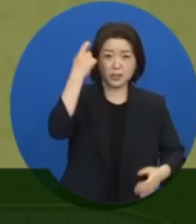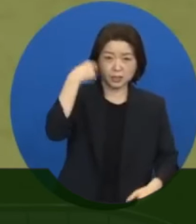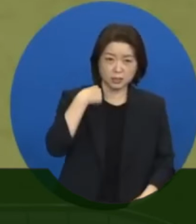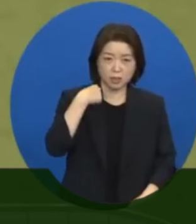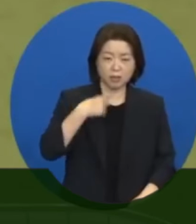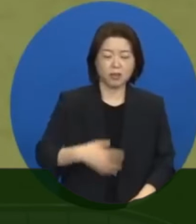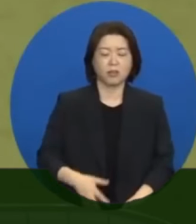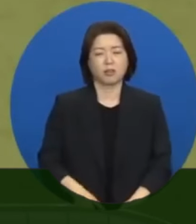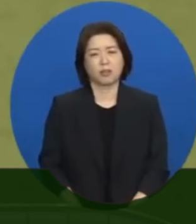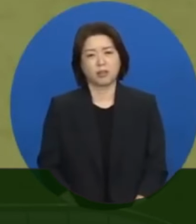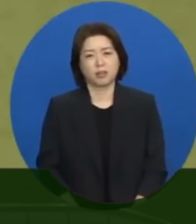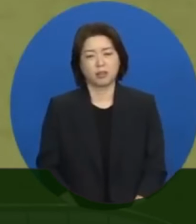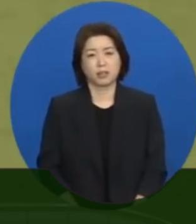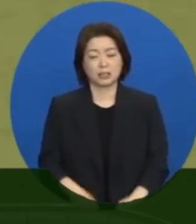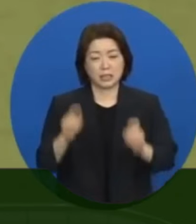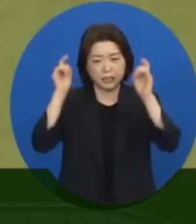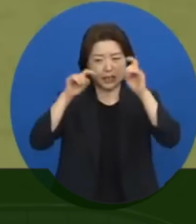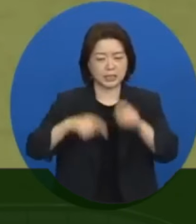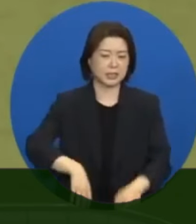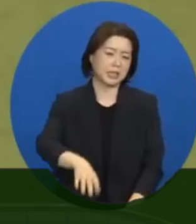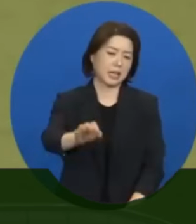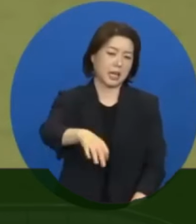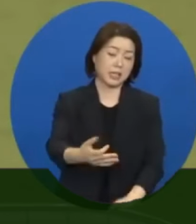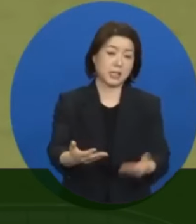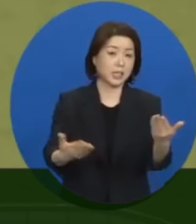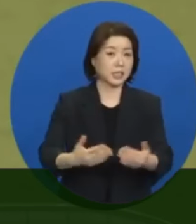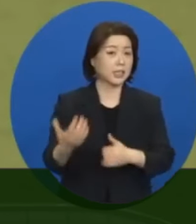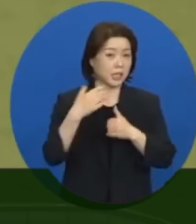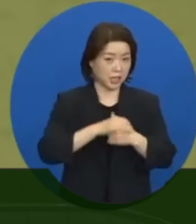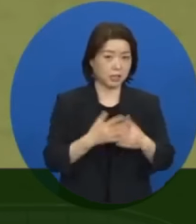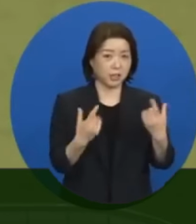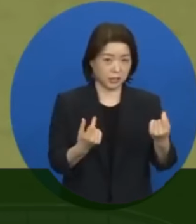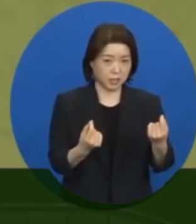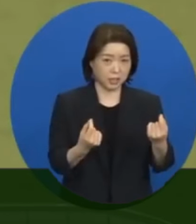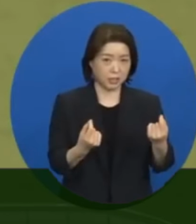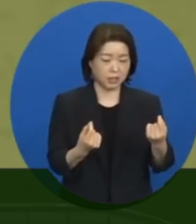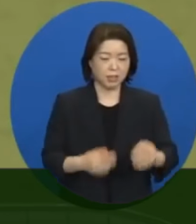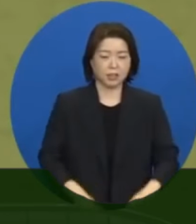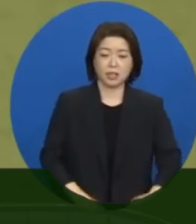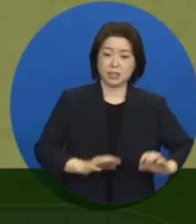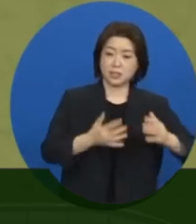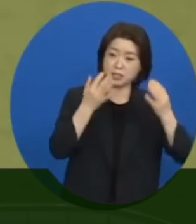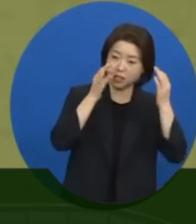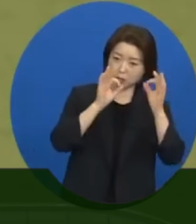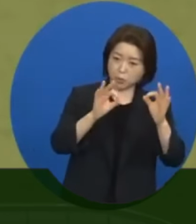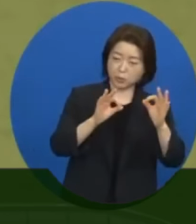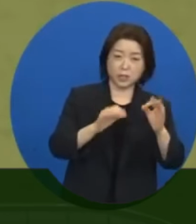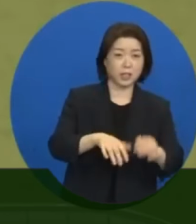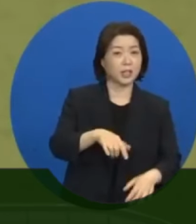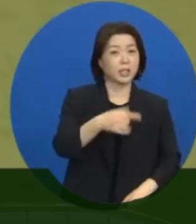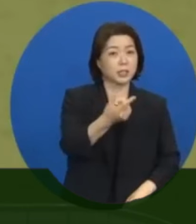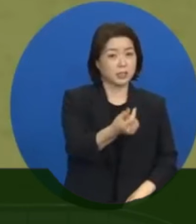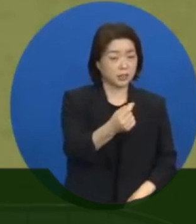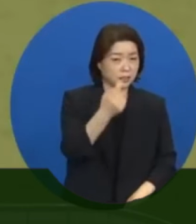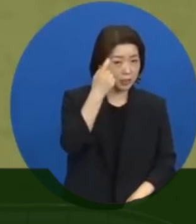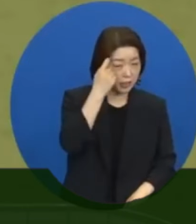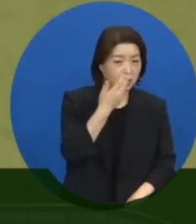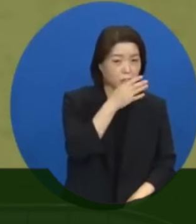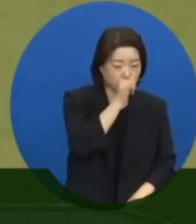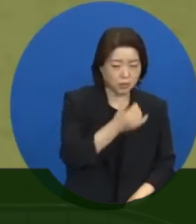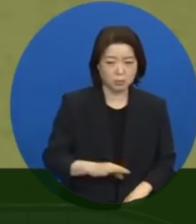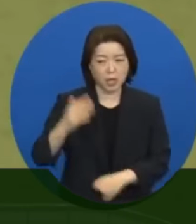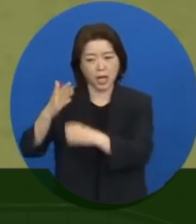있다라며 생각을 하십니까 세상의 기준에 볼 때는 그렇게 보일지 모르겠지만 하나님의 판단은 그렇지 않다라는 것을 여러분